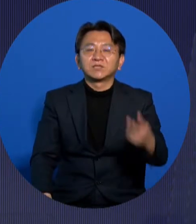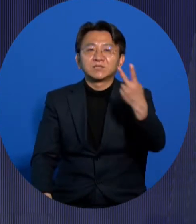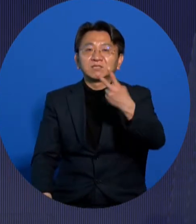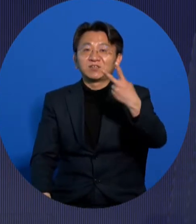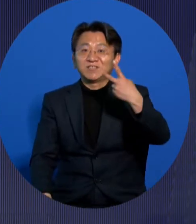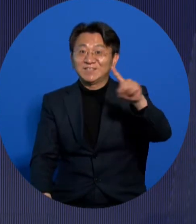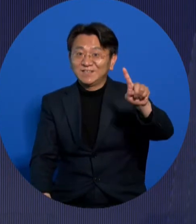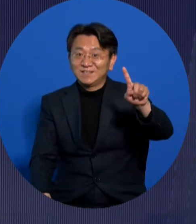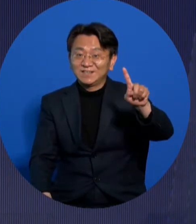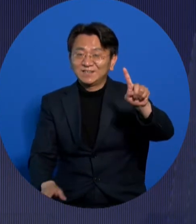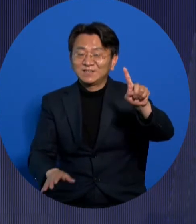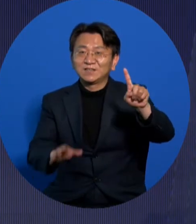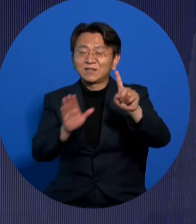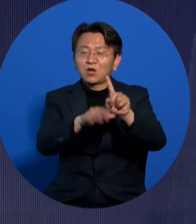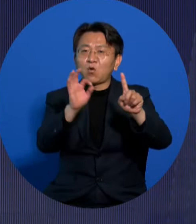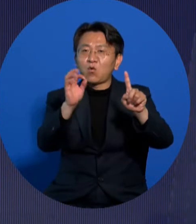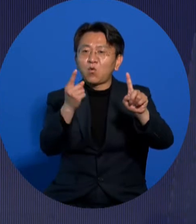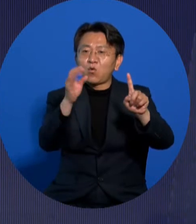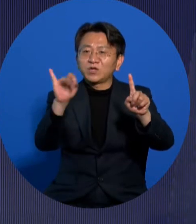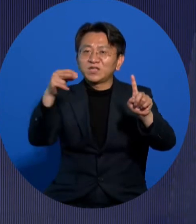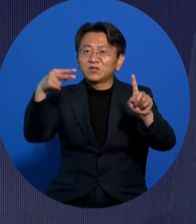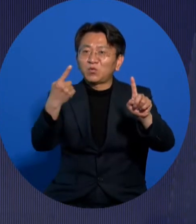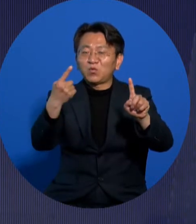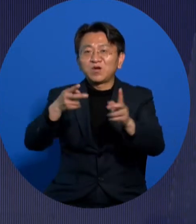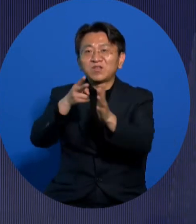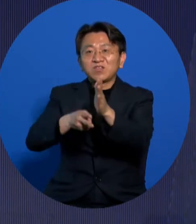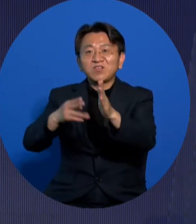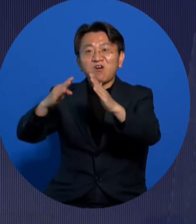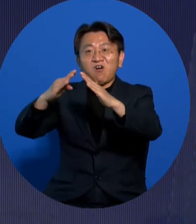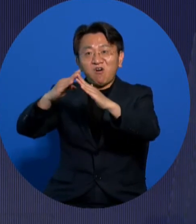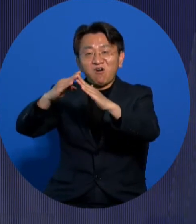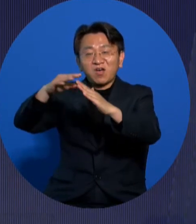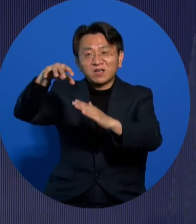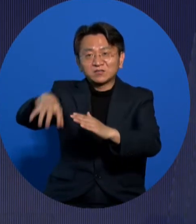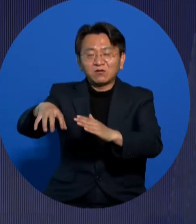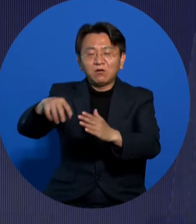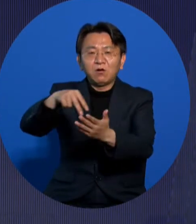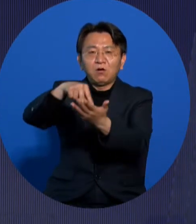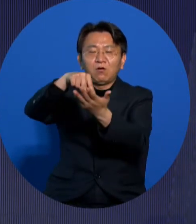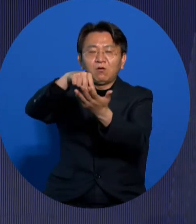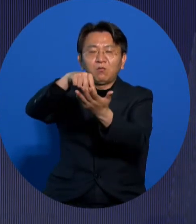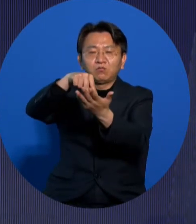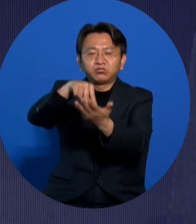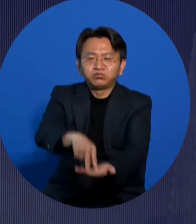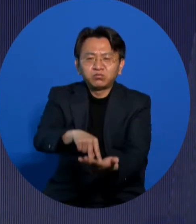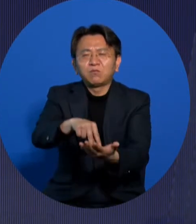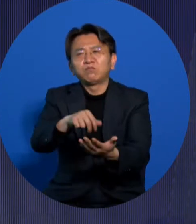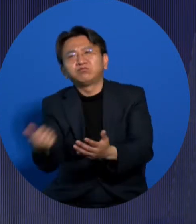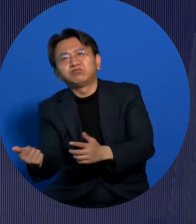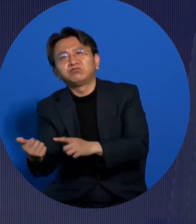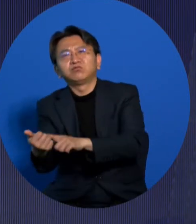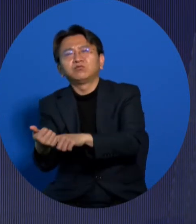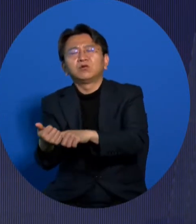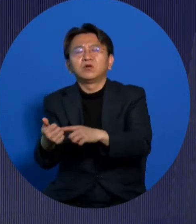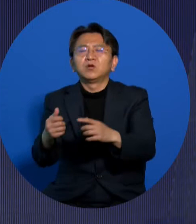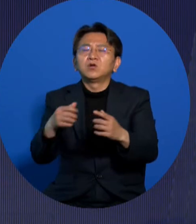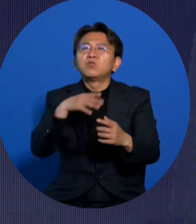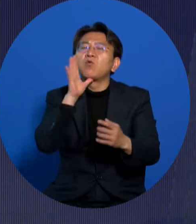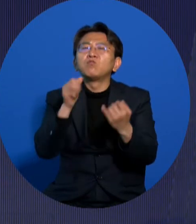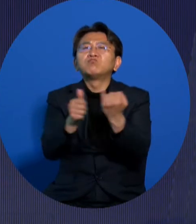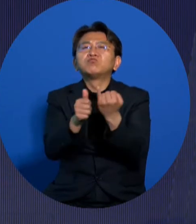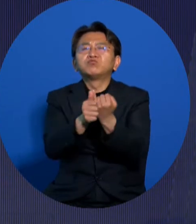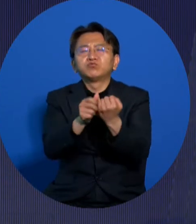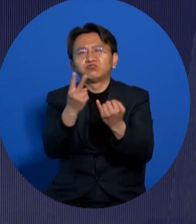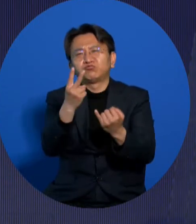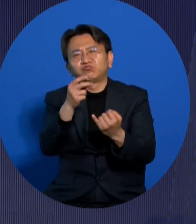2001년 오이도역에서 안전장치 없는 리프트를 이용하던 장애인 노부모가 추락해 숨지는 참사가